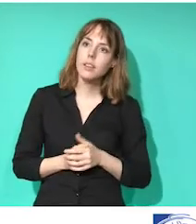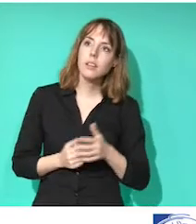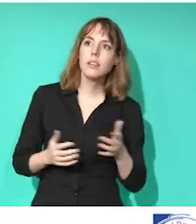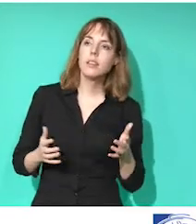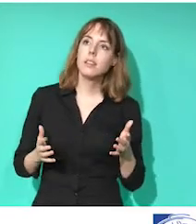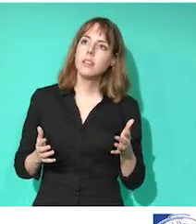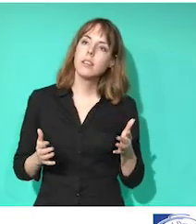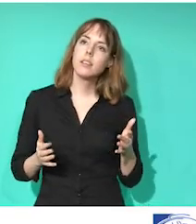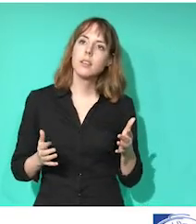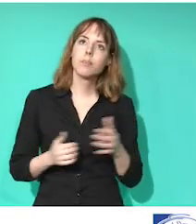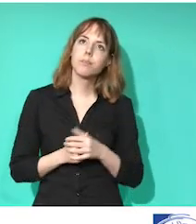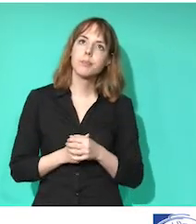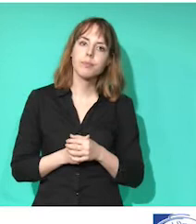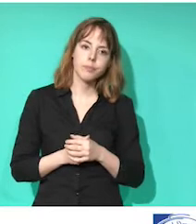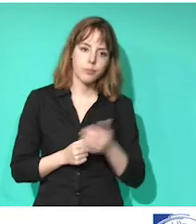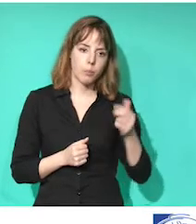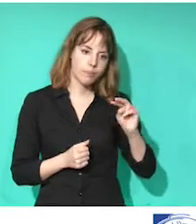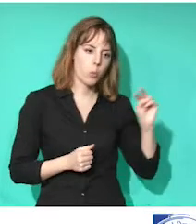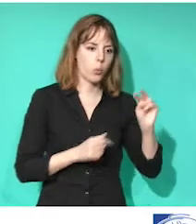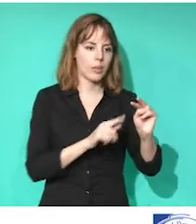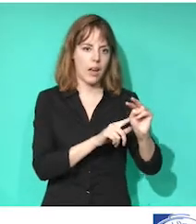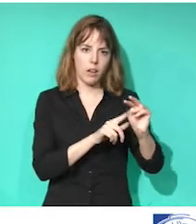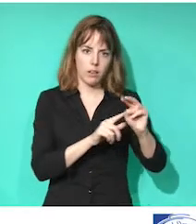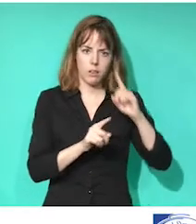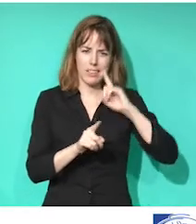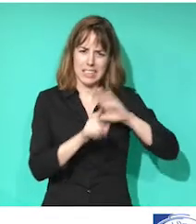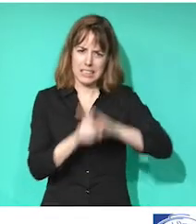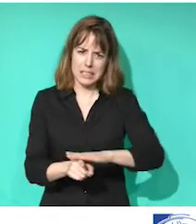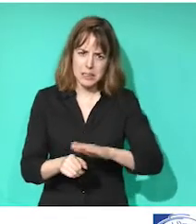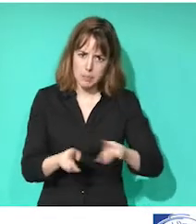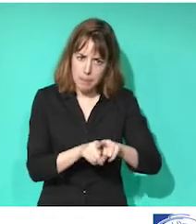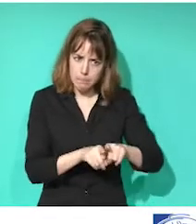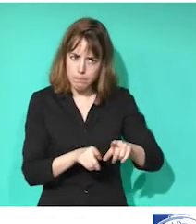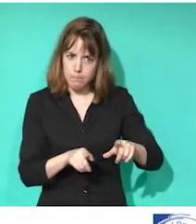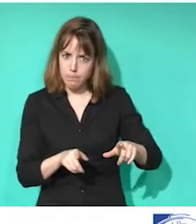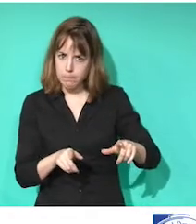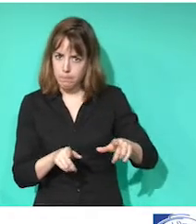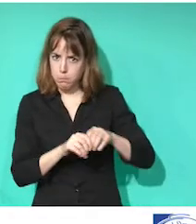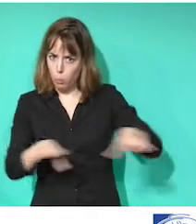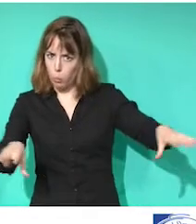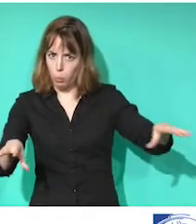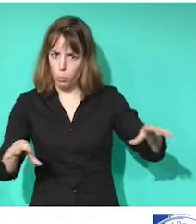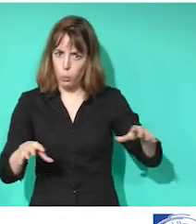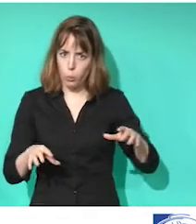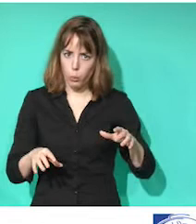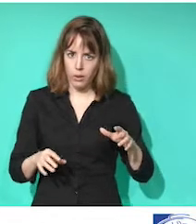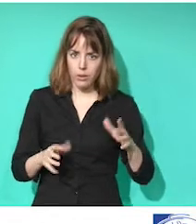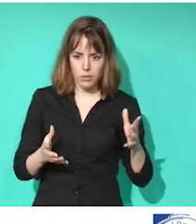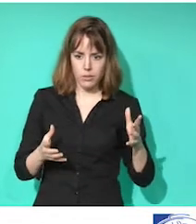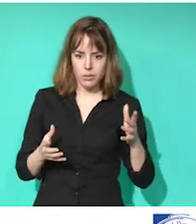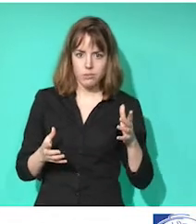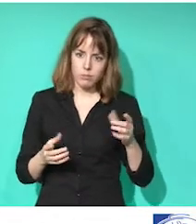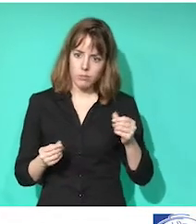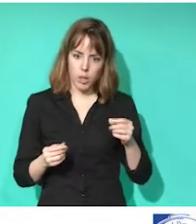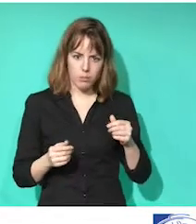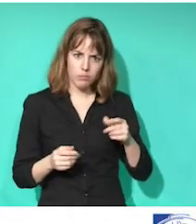comme ça, un peu aussi, comment dire, sexiste, pour employer un mot simple, et qui a fait ses preuves, qu'en toujours. France, sur